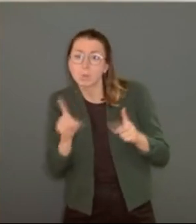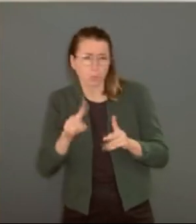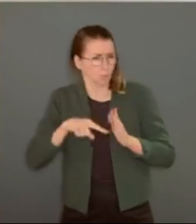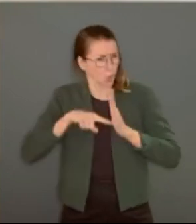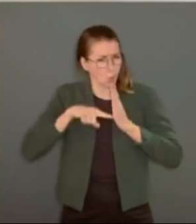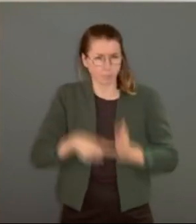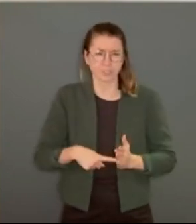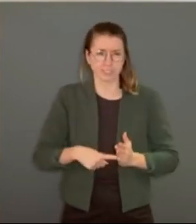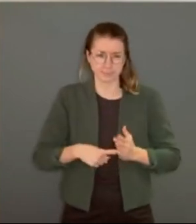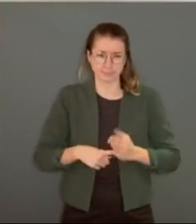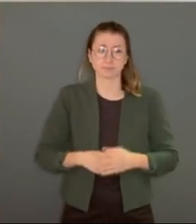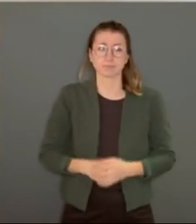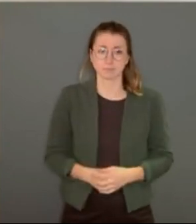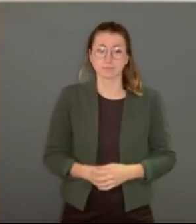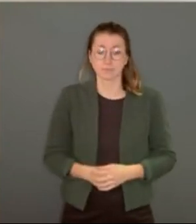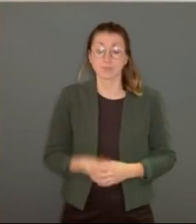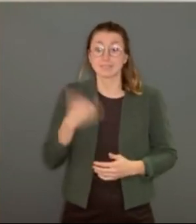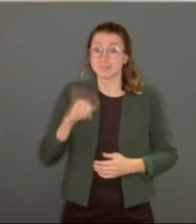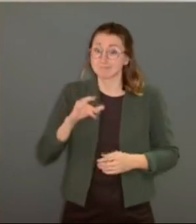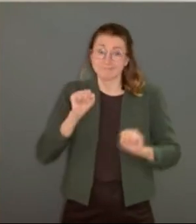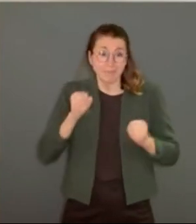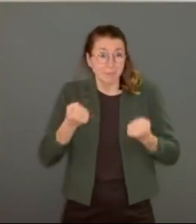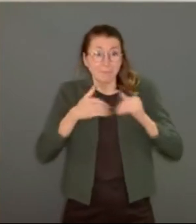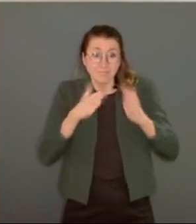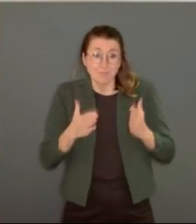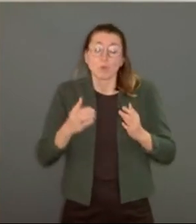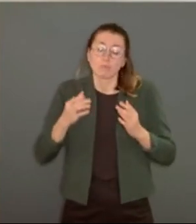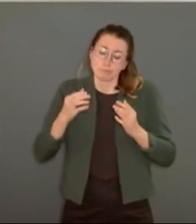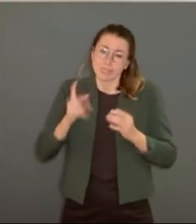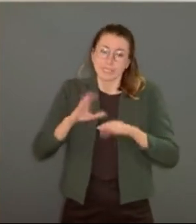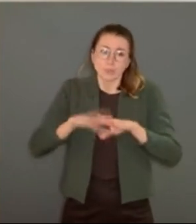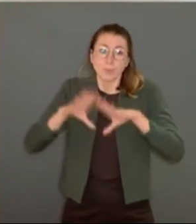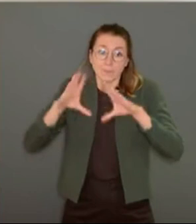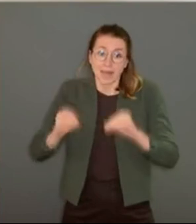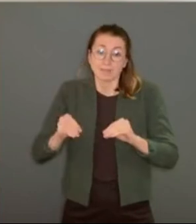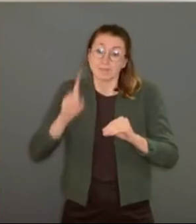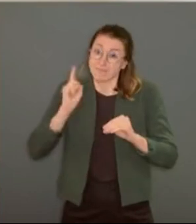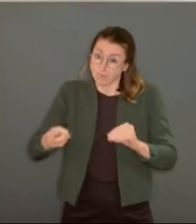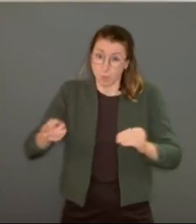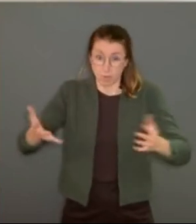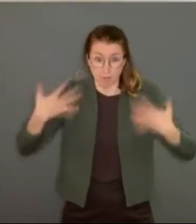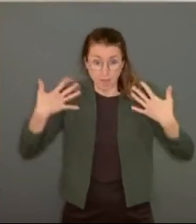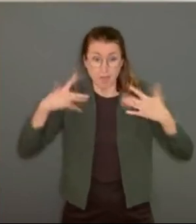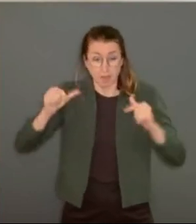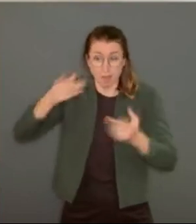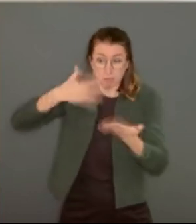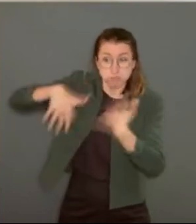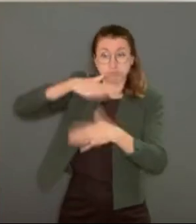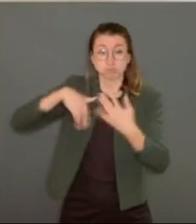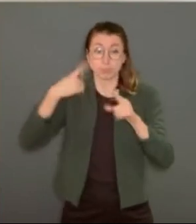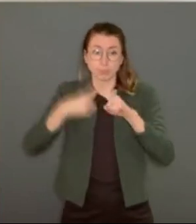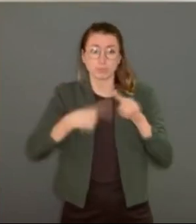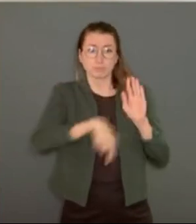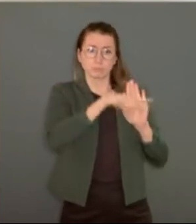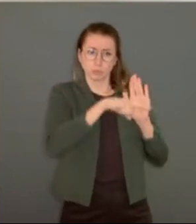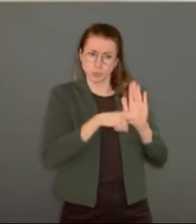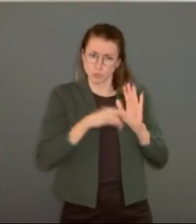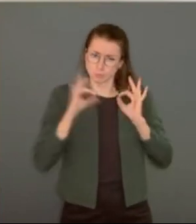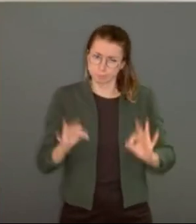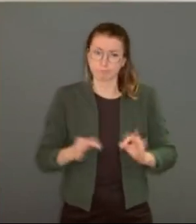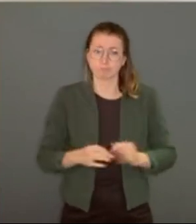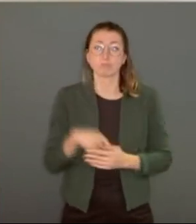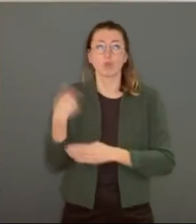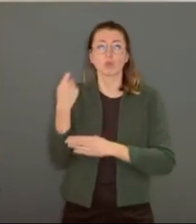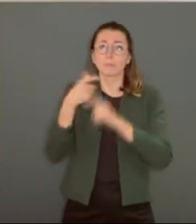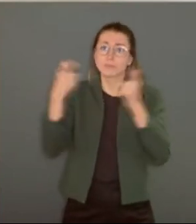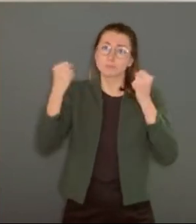ventilation sont obligatoires dans les espaces dans lesquels on travaille. Les entreprises peuvent continuer à travailler, mais doivent